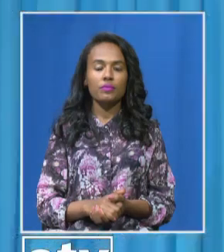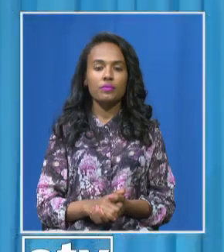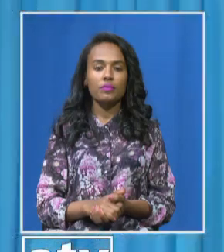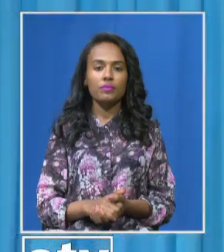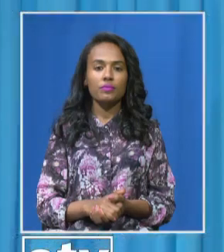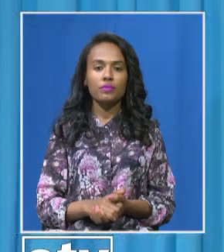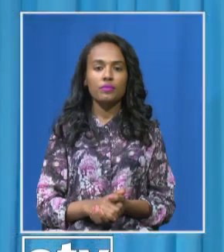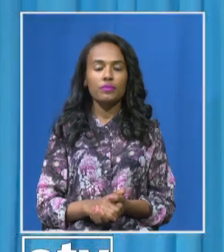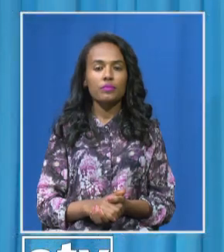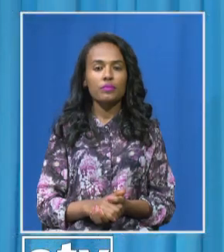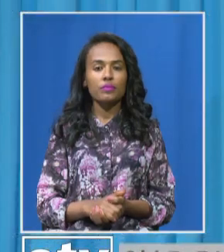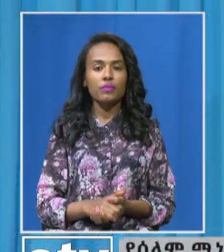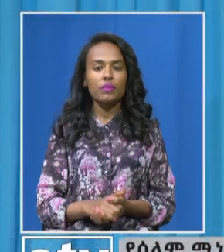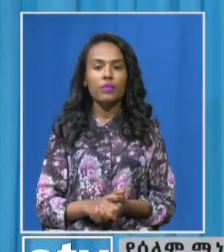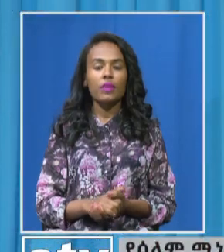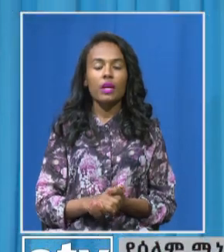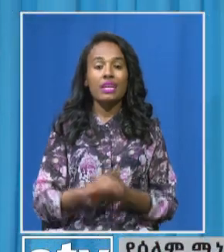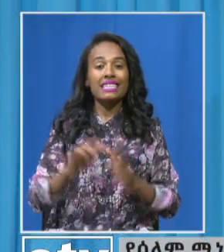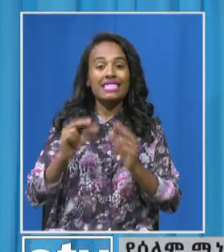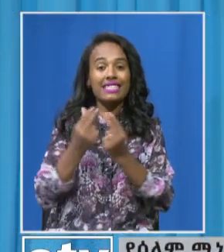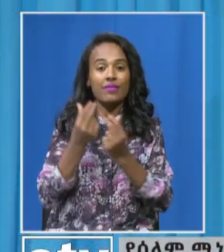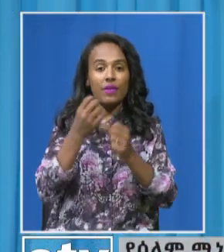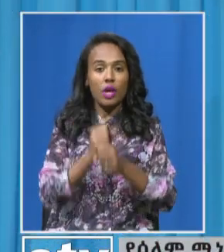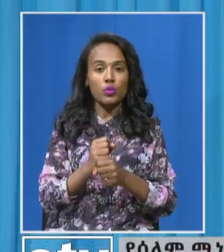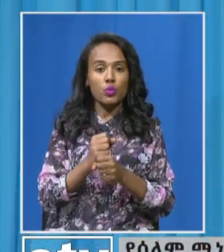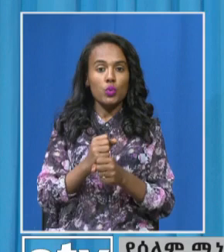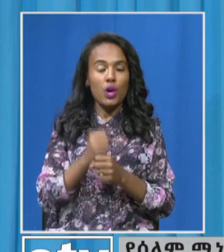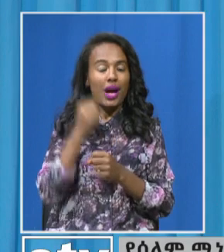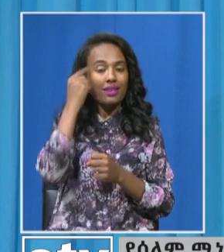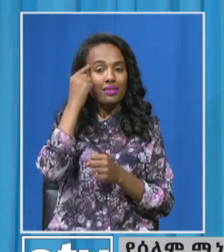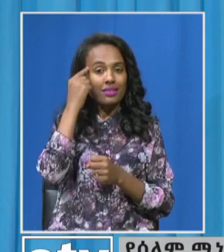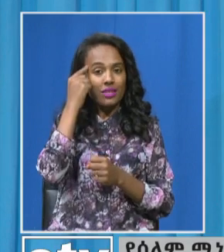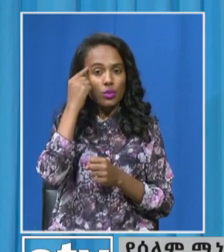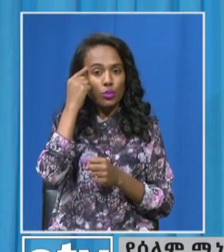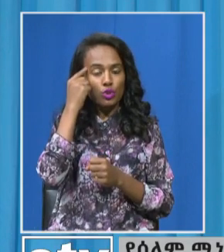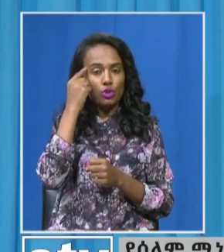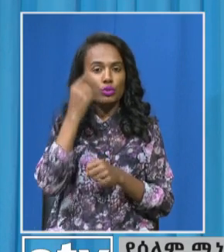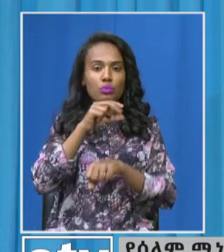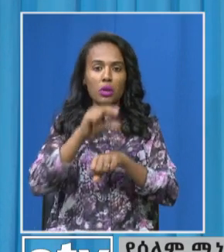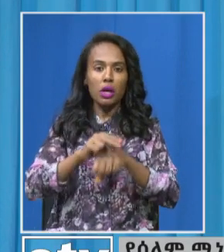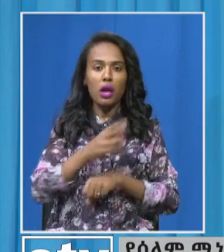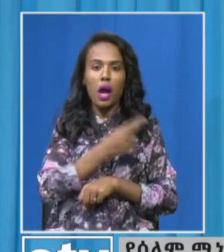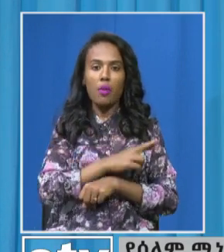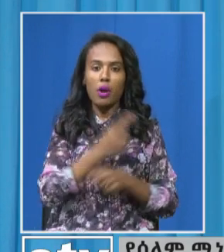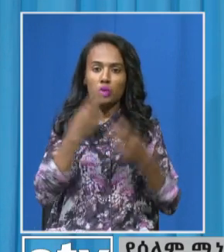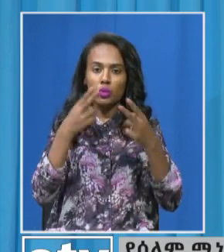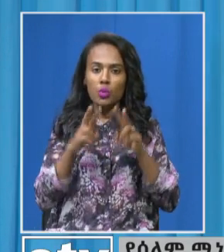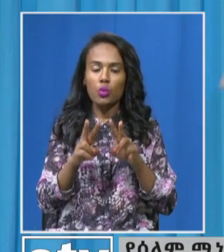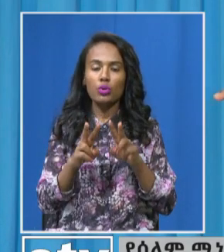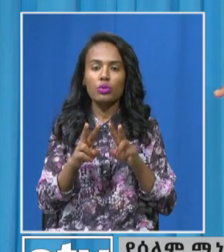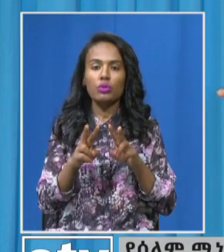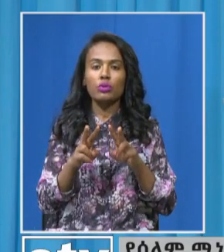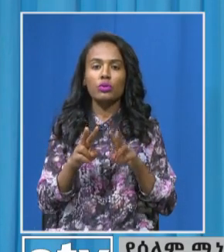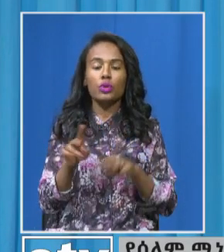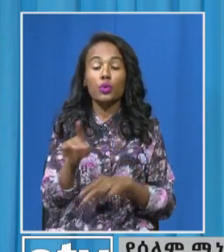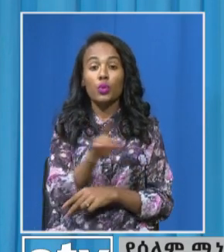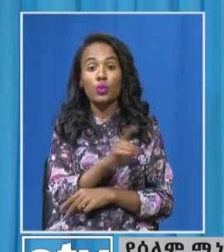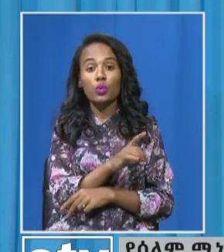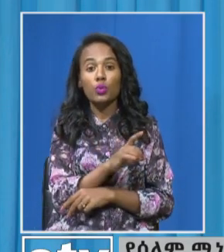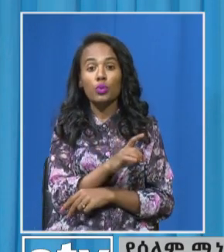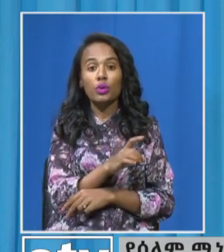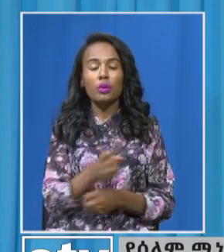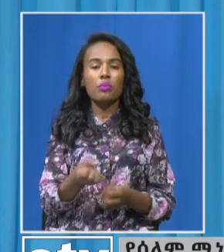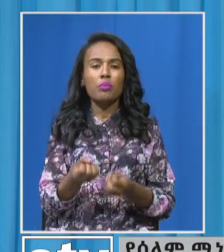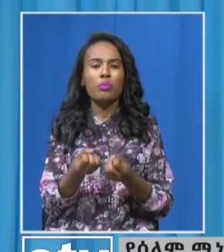በጣም ፖላራይዝ የሆነ ጽንፍ የያዙ አስተሳሰቦች ብሔር ተኮር የሆኑ ሃይማኖት ተኮር የሆኑ ሮታን ተኮር የሆኑ አስተሳሰቦች